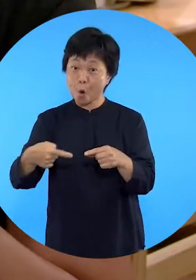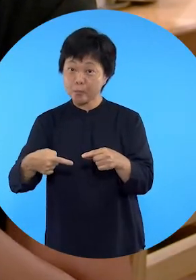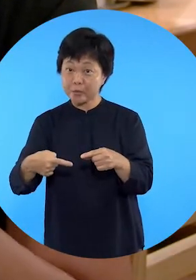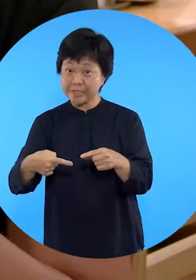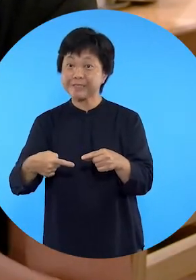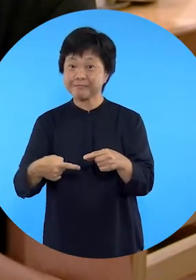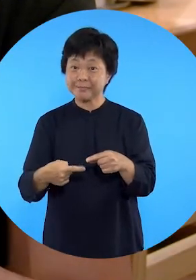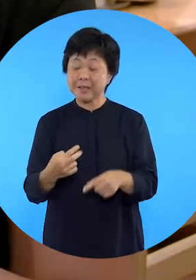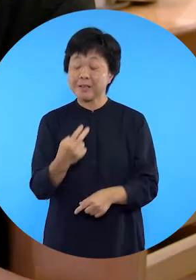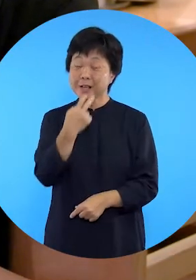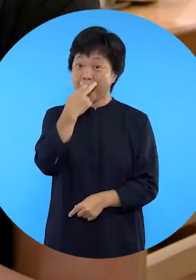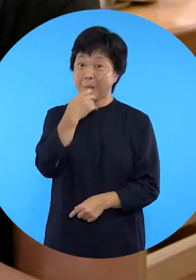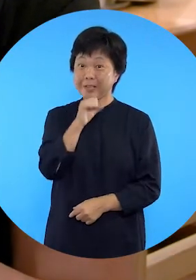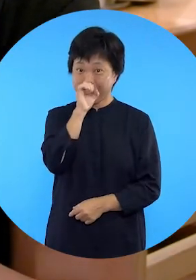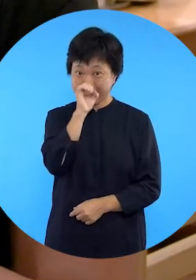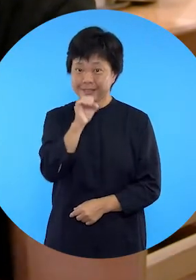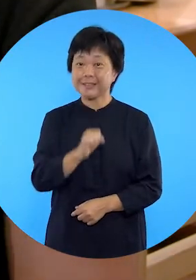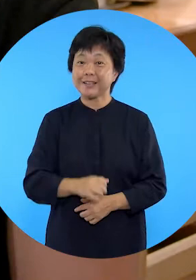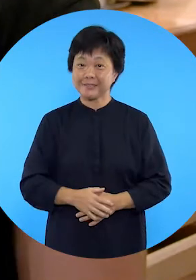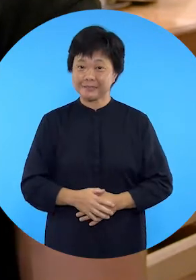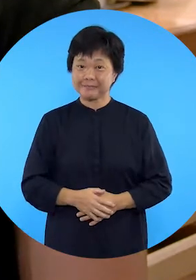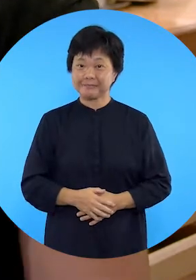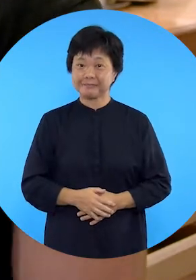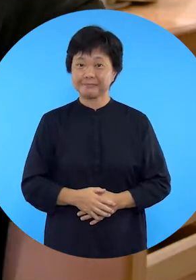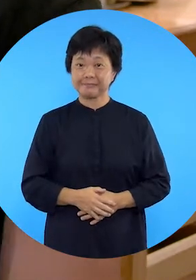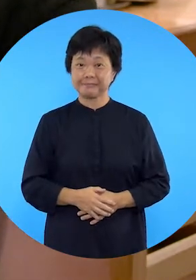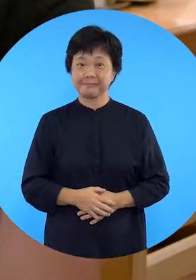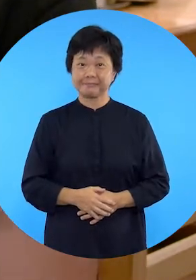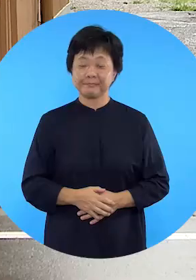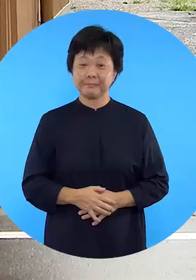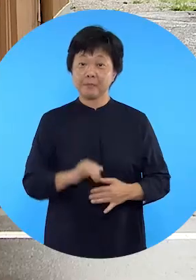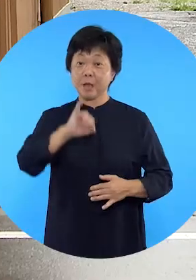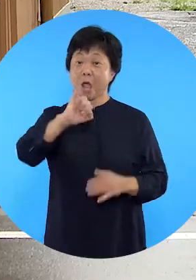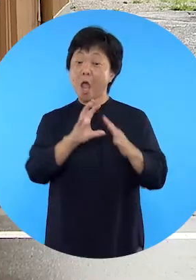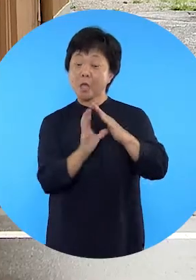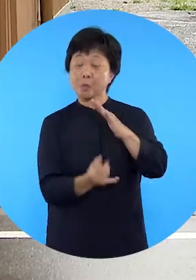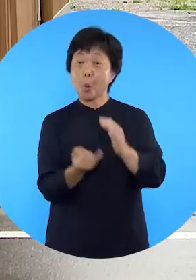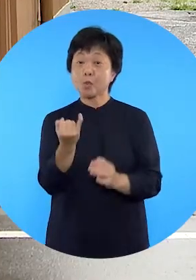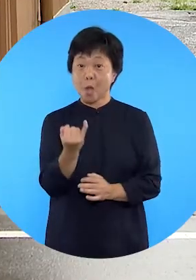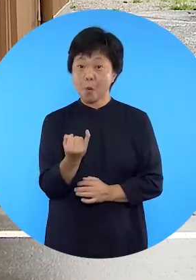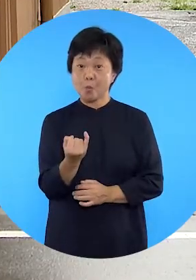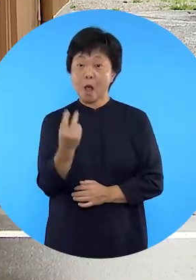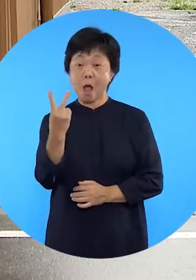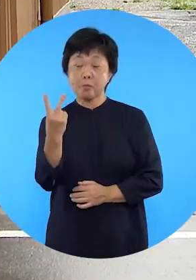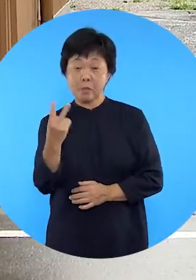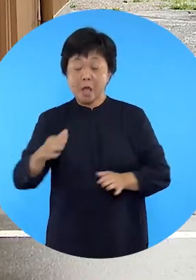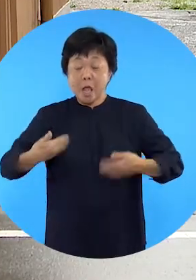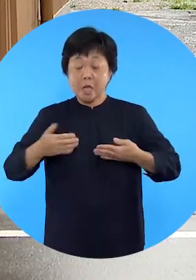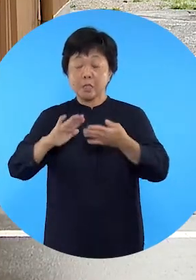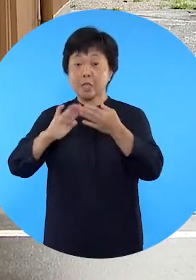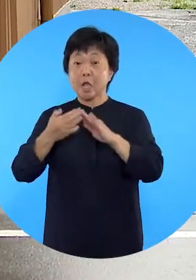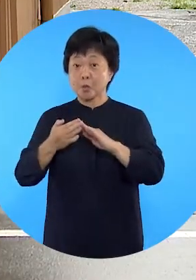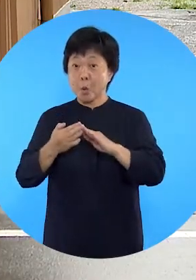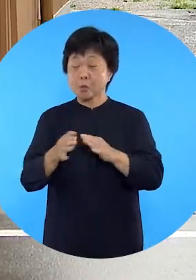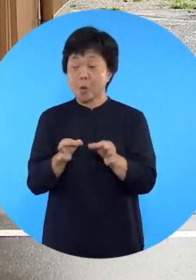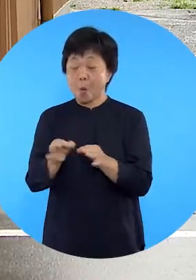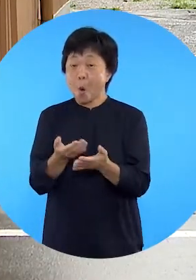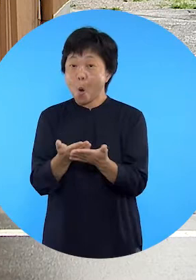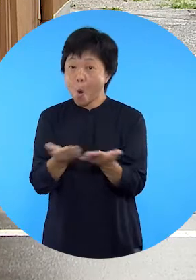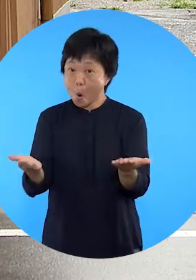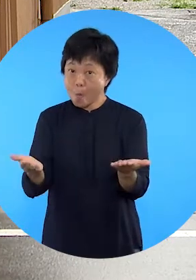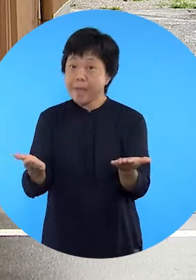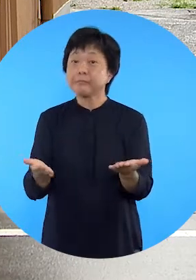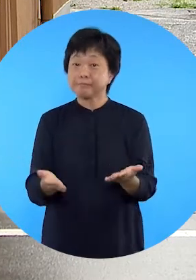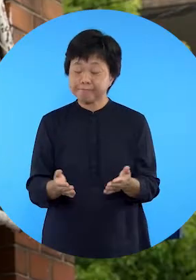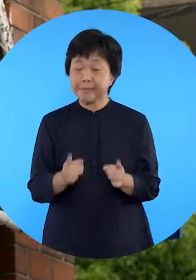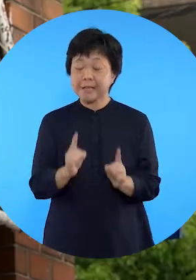ったすごい香りの高い特注麺になってます。 伊藤さんは2店舗目となる春日町店